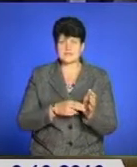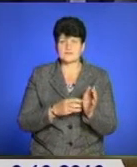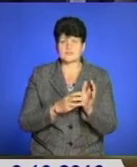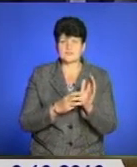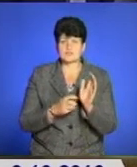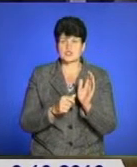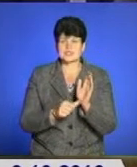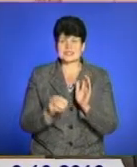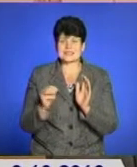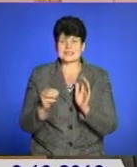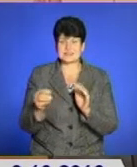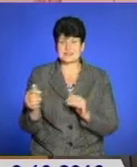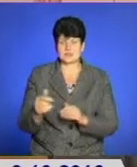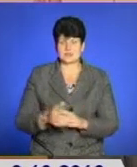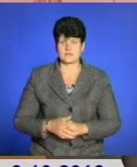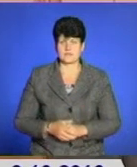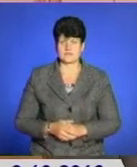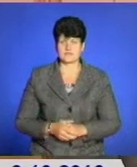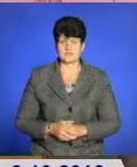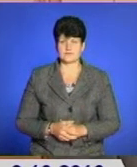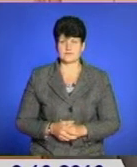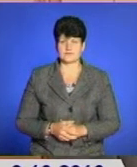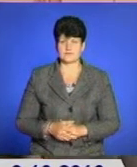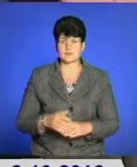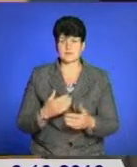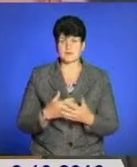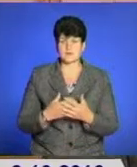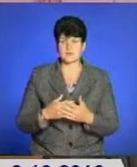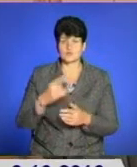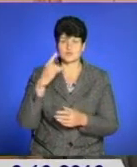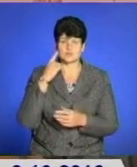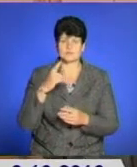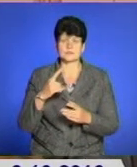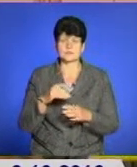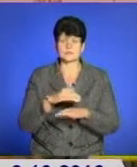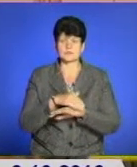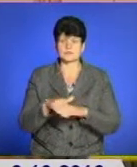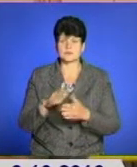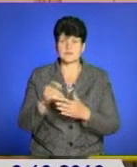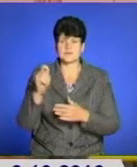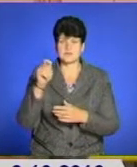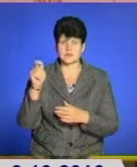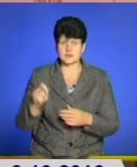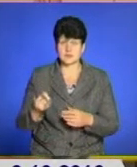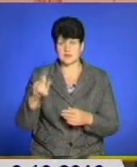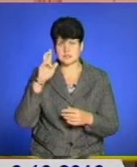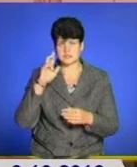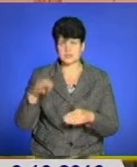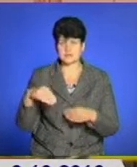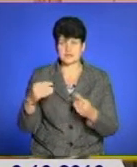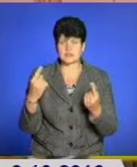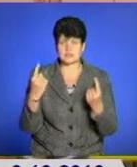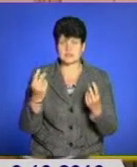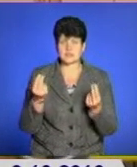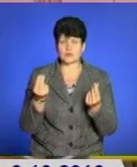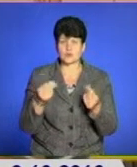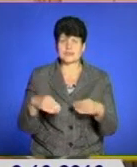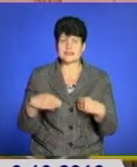860 тисяч гривень. Ну, я вважаю, що, мабуть, на дворі йде війна. Держава дала великі кошти і